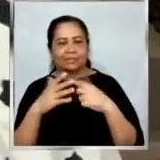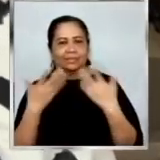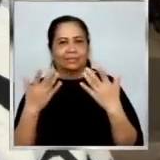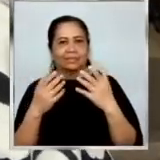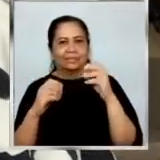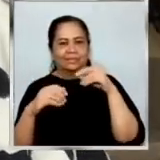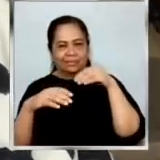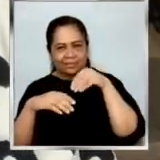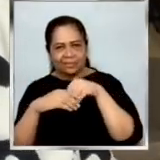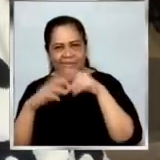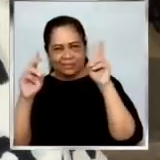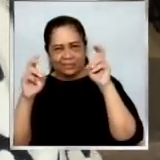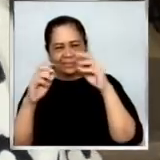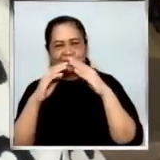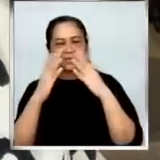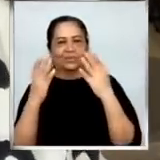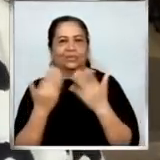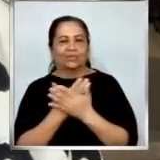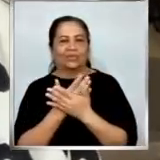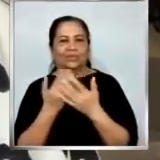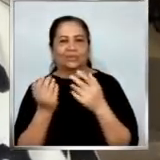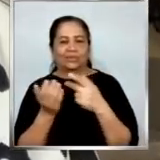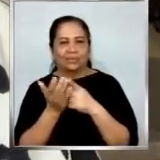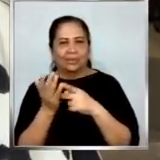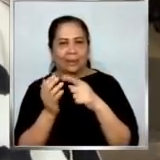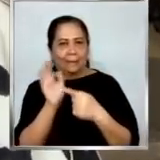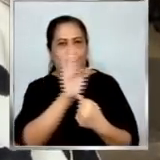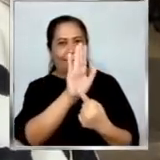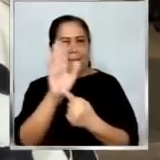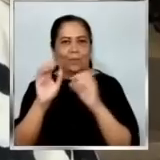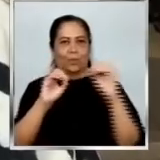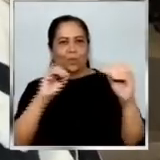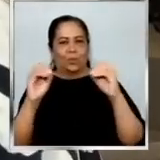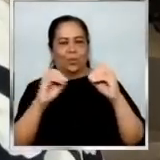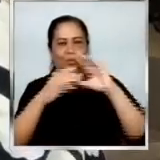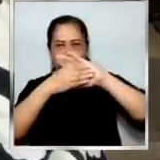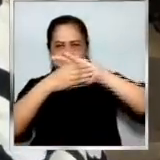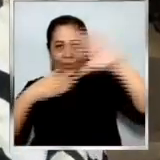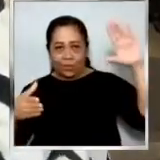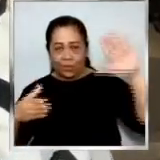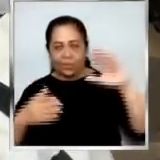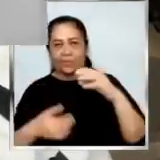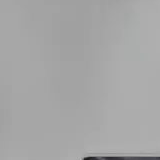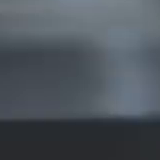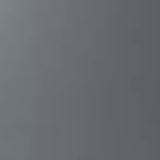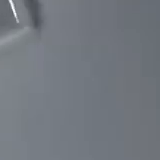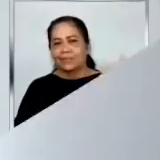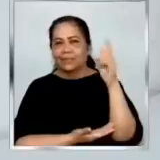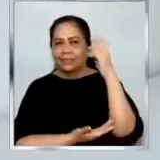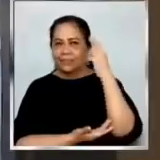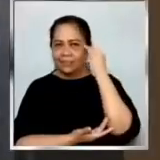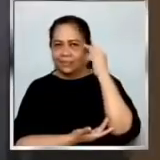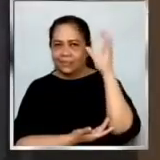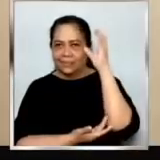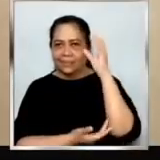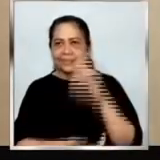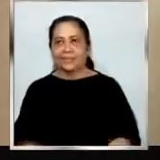their new place. Ang pasilip sa kani-kanilang vlog sa chika ni Nelson Canlas.